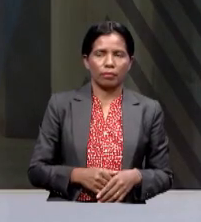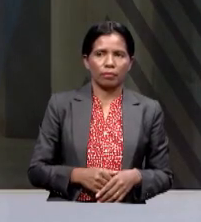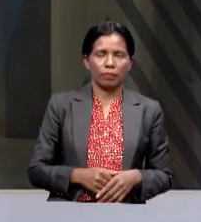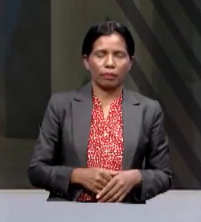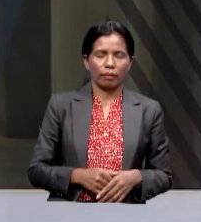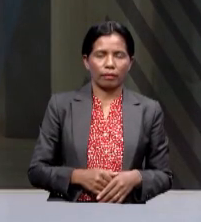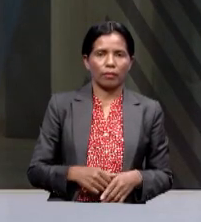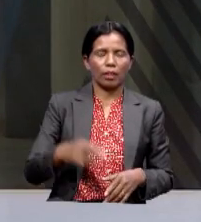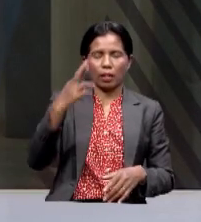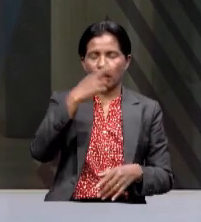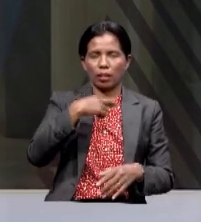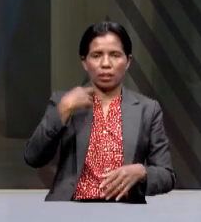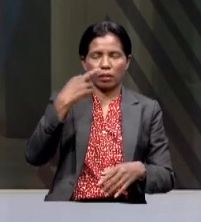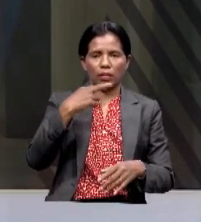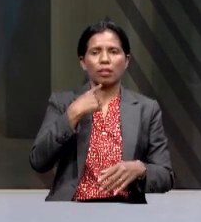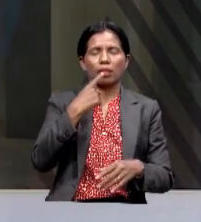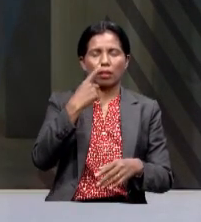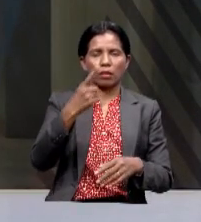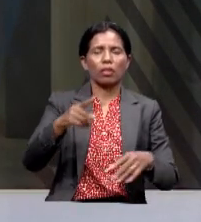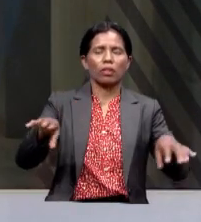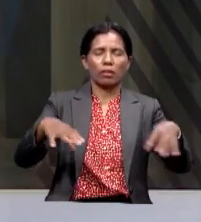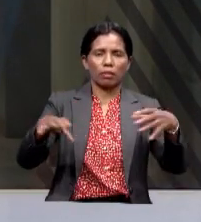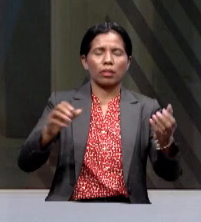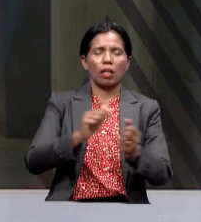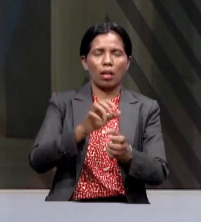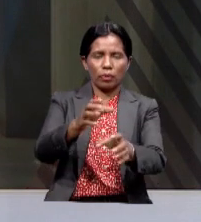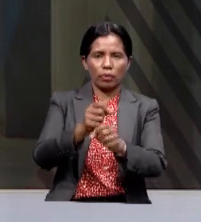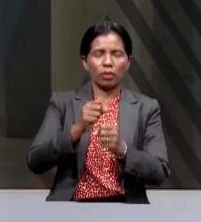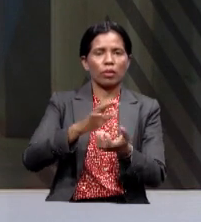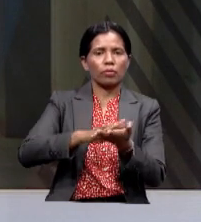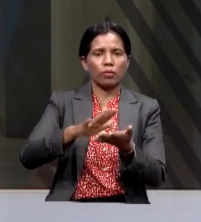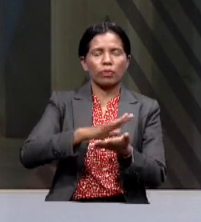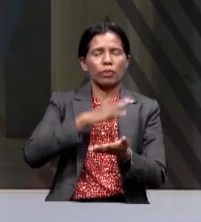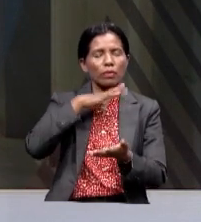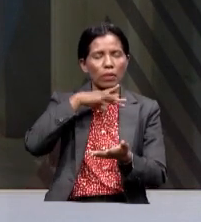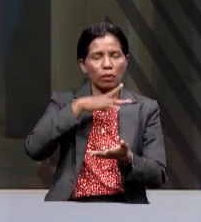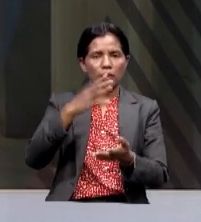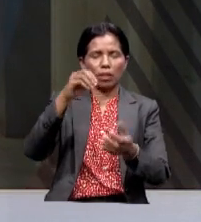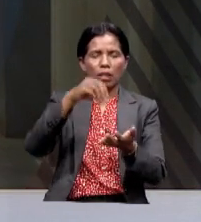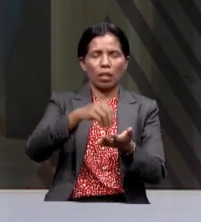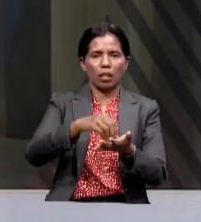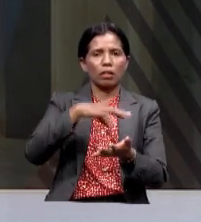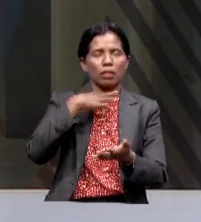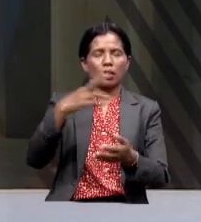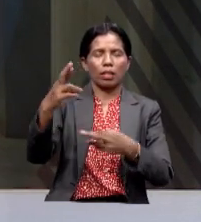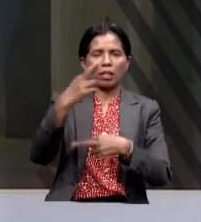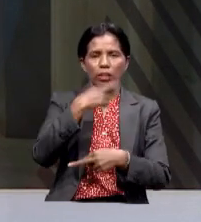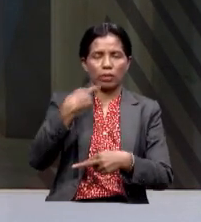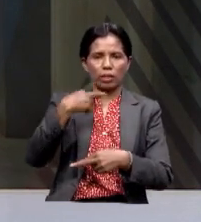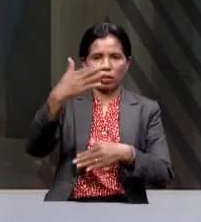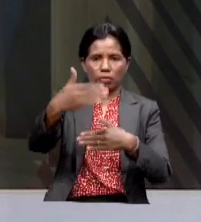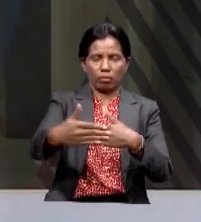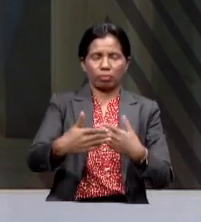Naimba restaurante meang midar lamenta ho servisu saneamento munisipiu di Li nebe tau lixu fati ia restaurante oin.